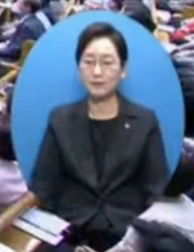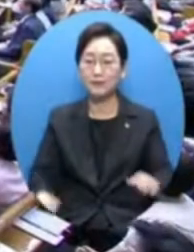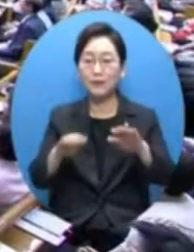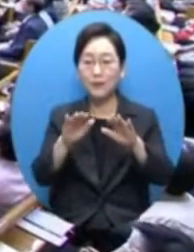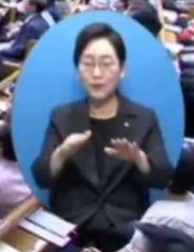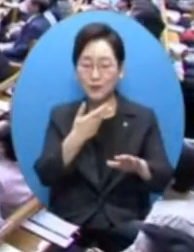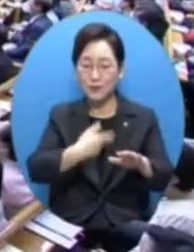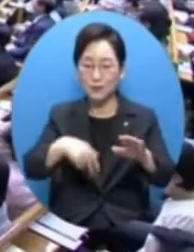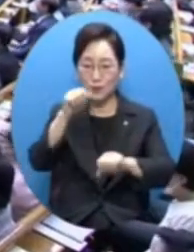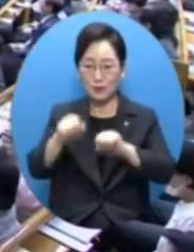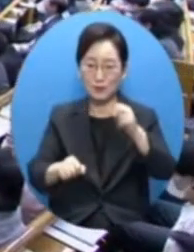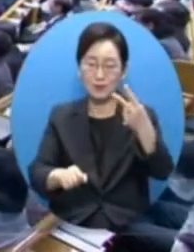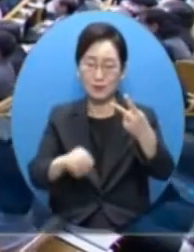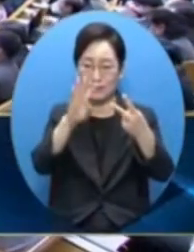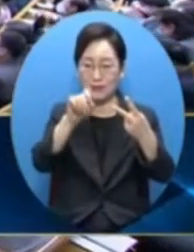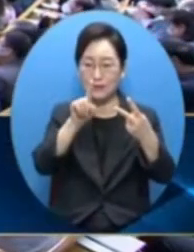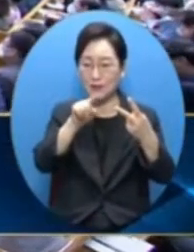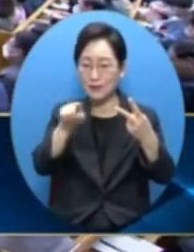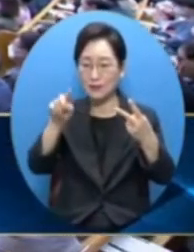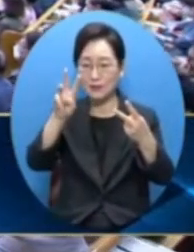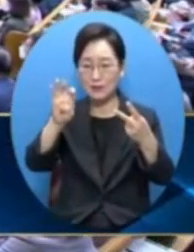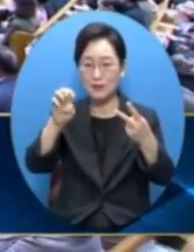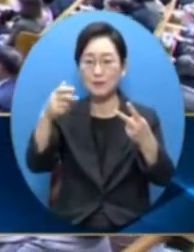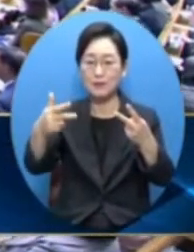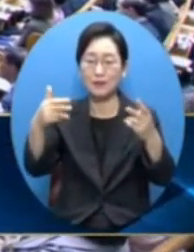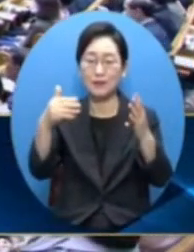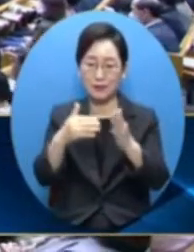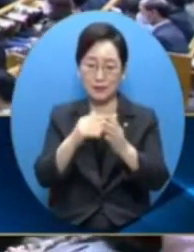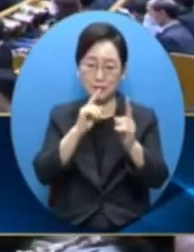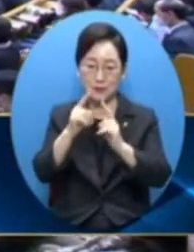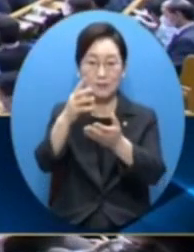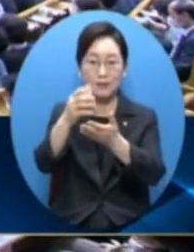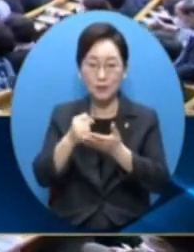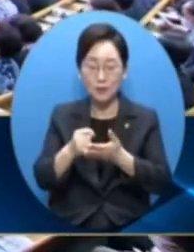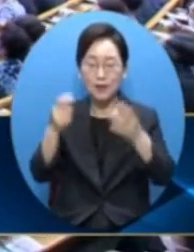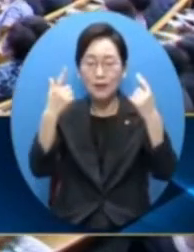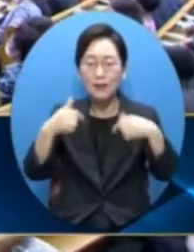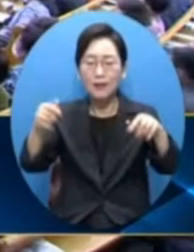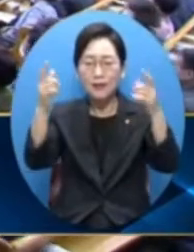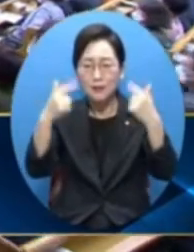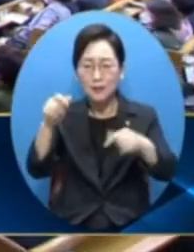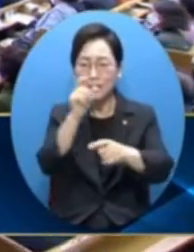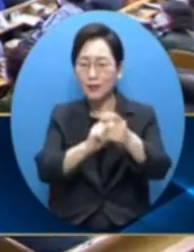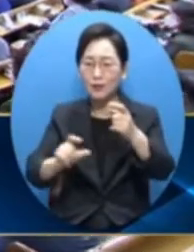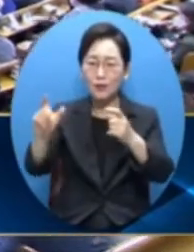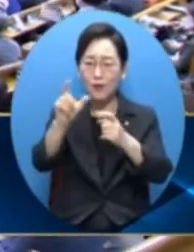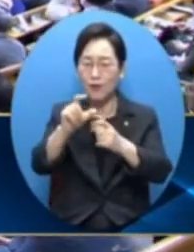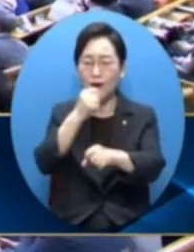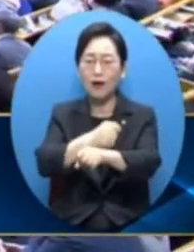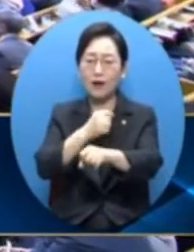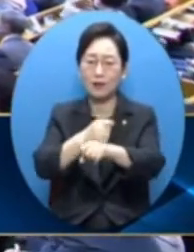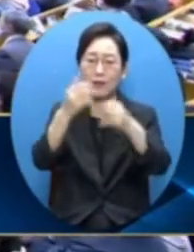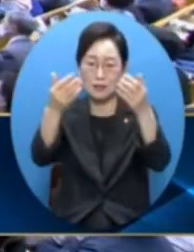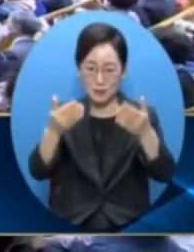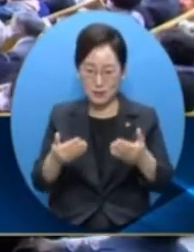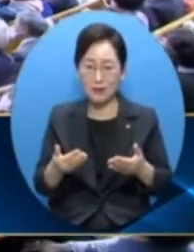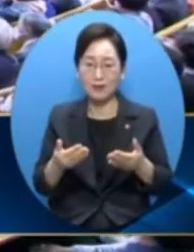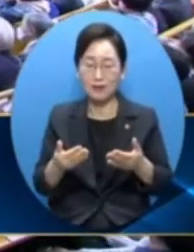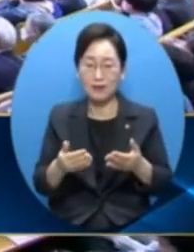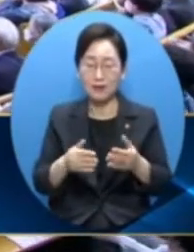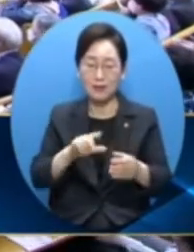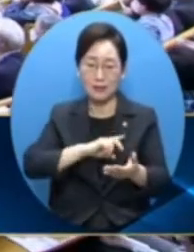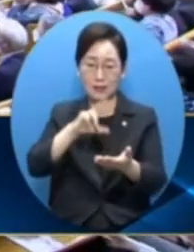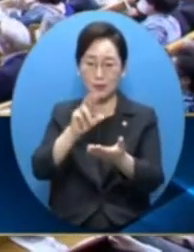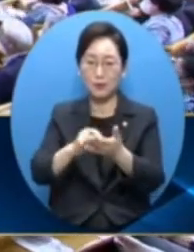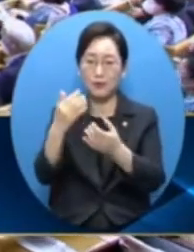오늘은 사도행전 2장 42절로 47절 말씀 가지고 날마다 더하게 하시니라 이 같은